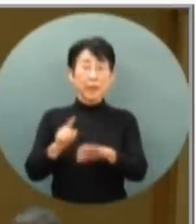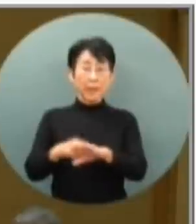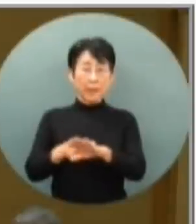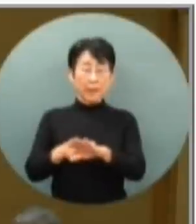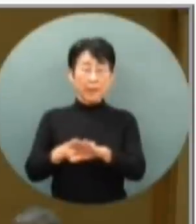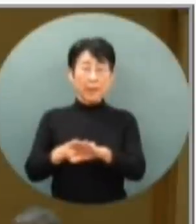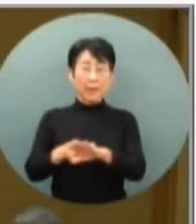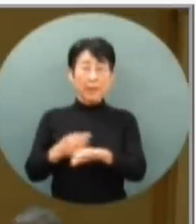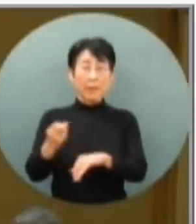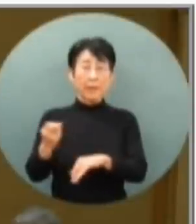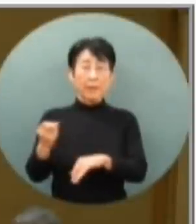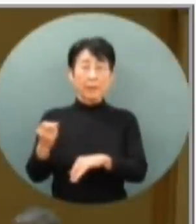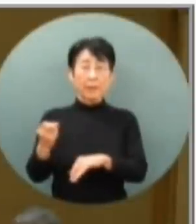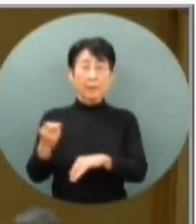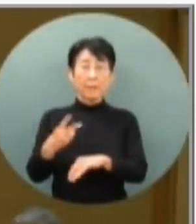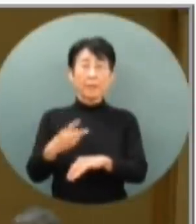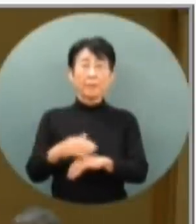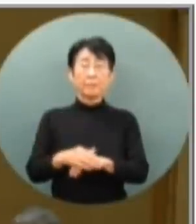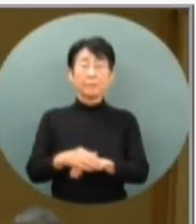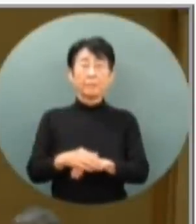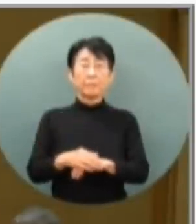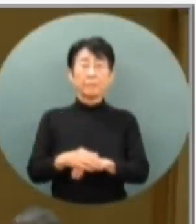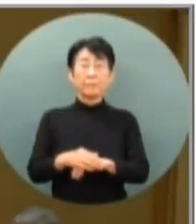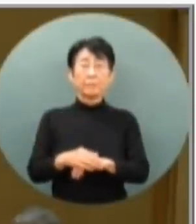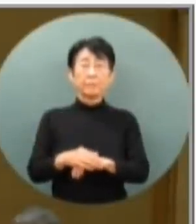はもちろん先ほど言ったように